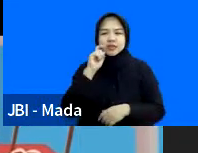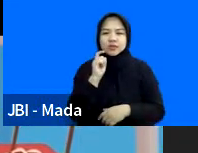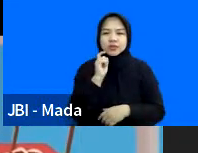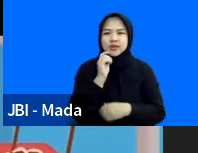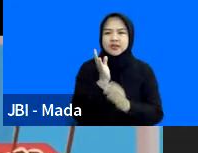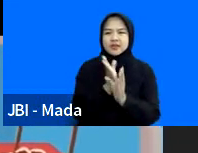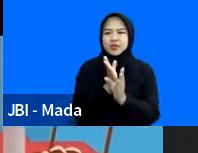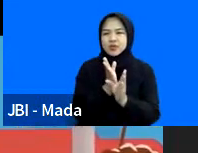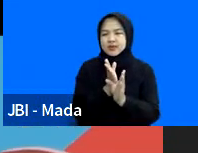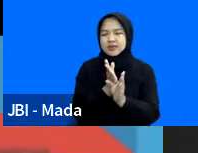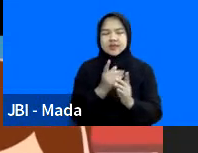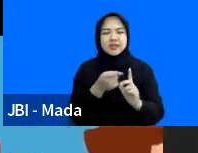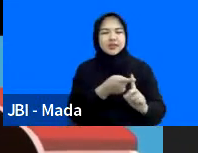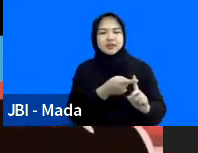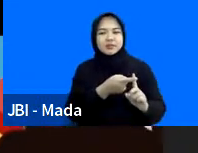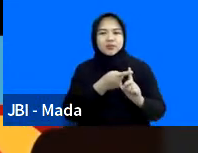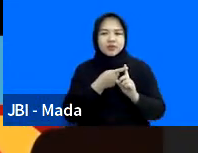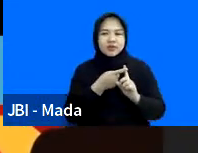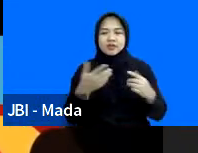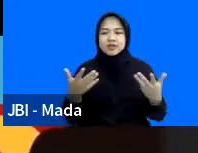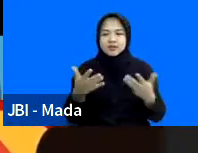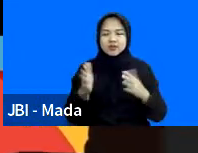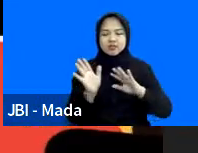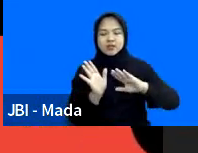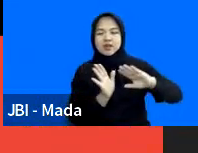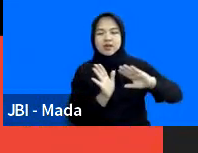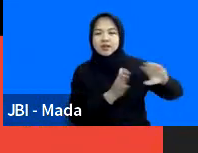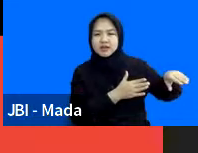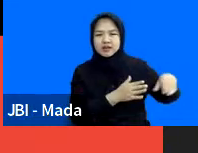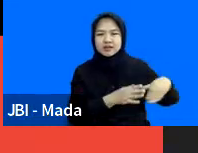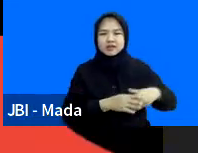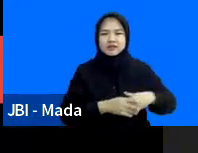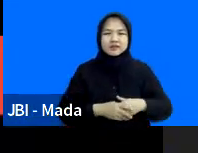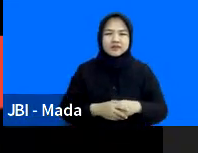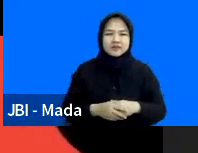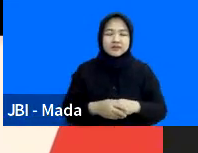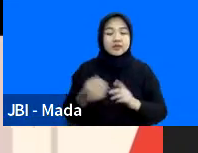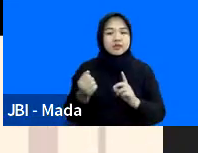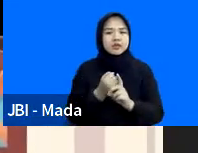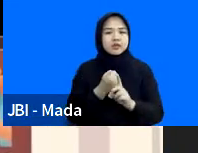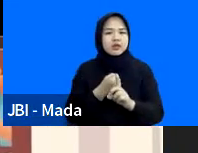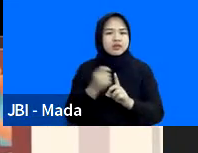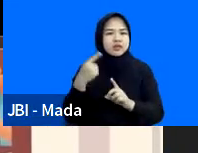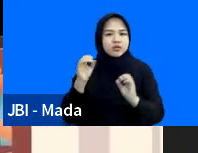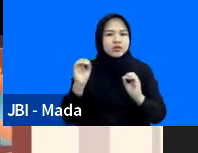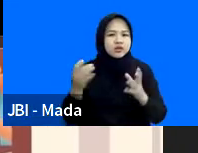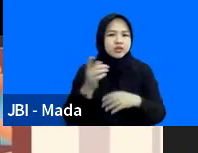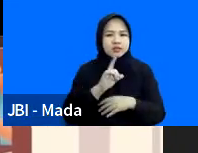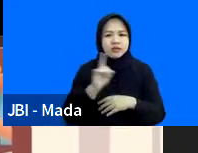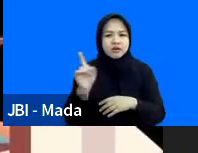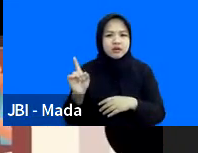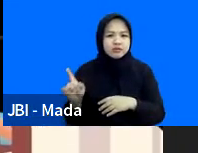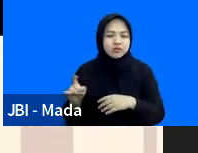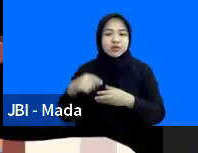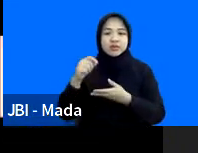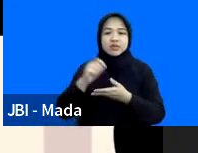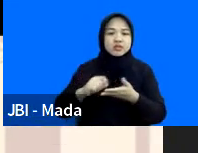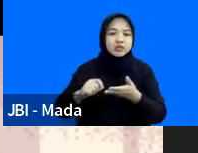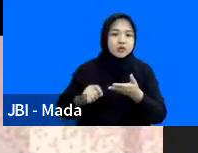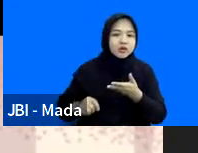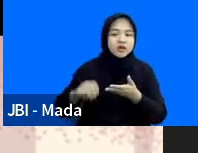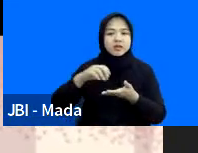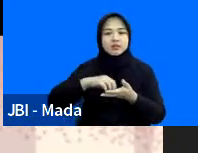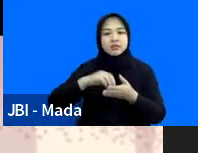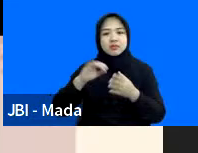psikologis, eksploitasi, atau penelantaran. Kekerasan selalu bisa terjadi dimanapun, di sekolah, taman bermain